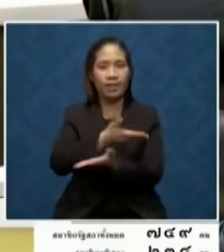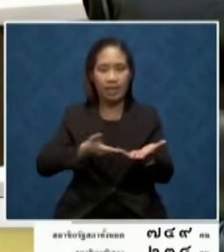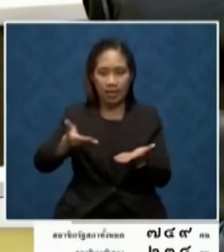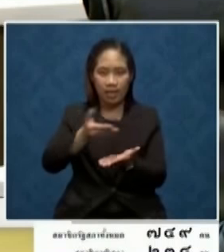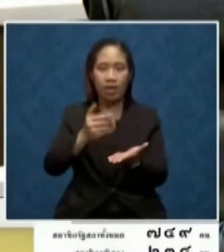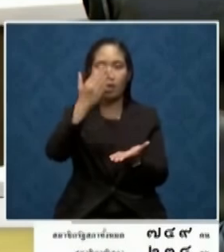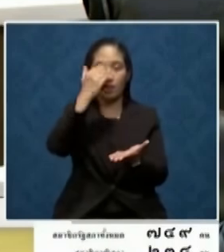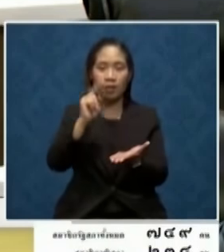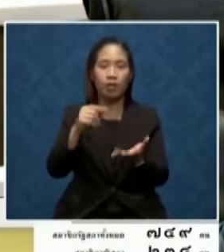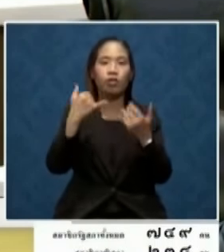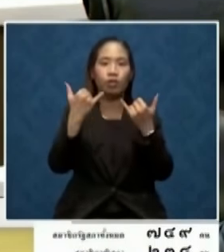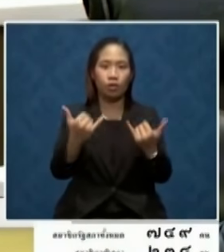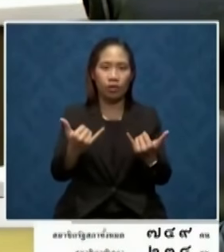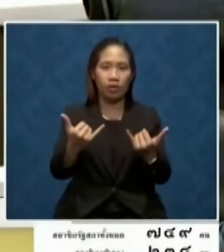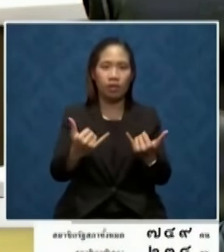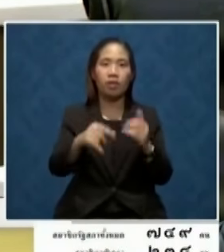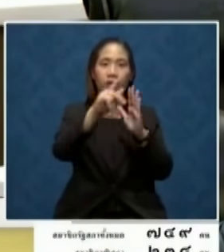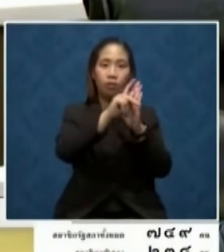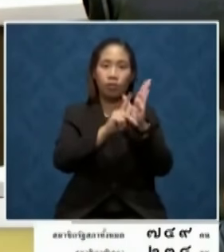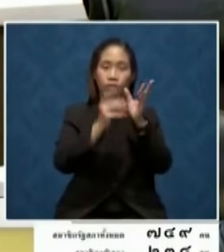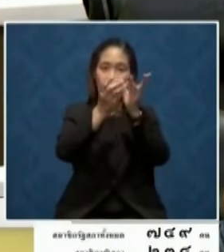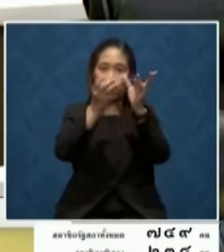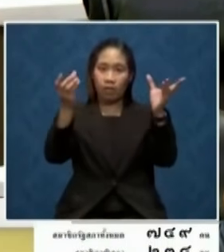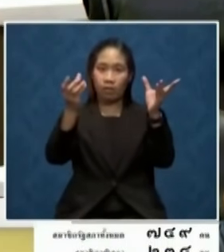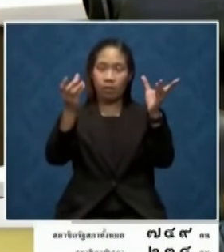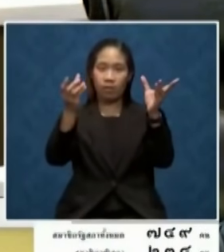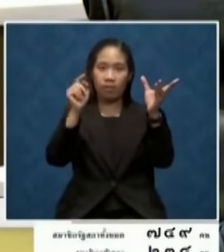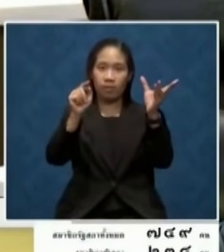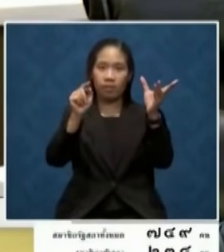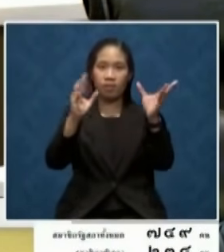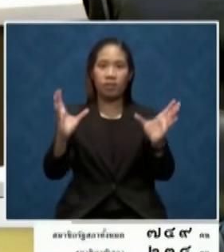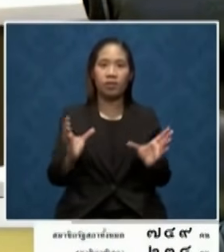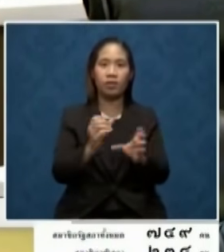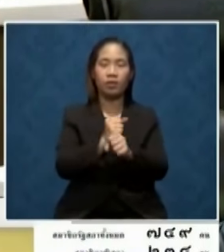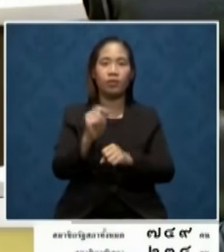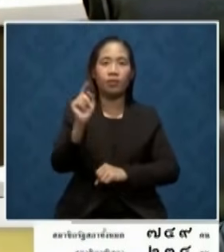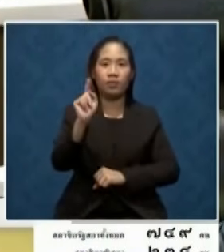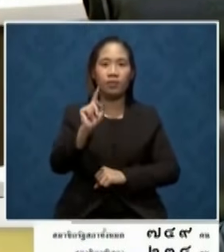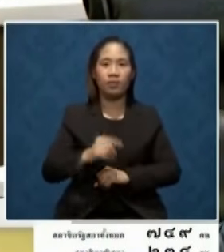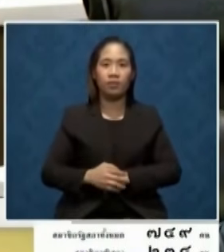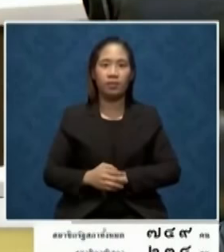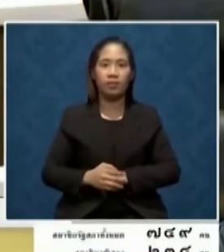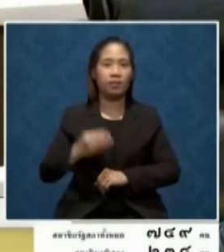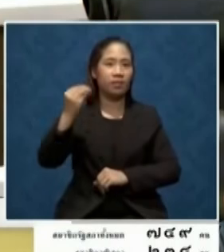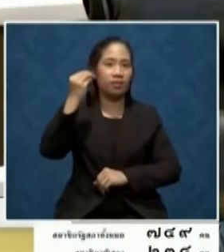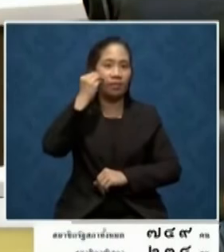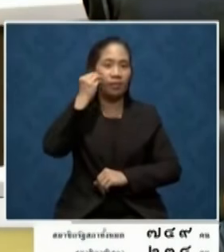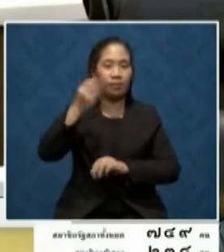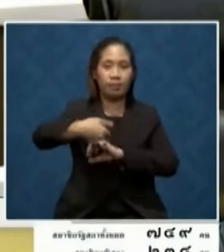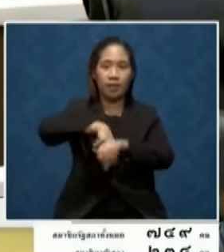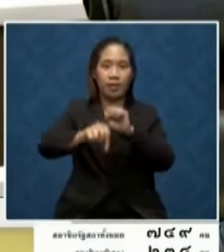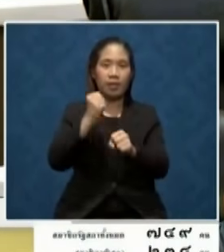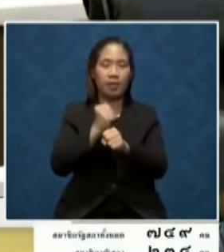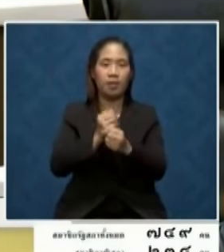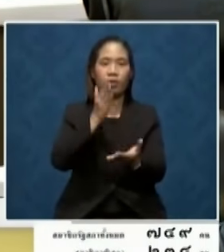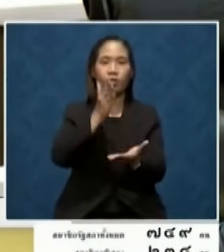แล้วยังไงก็ไม่เลือกคุณพิธาลิ้มเจริญรัตน์เห็นข่าวจากในไลน์ส่งเข้ามาปั๊บแกลุกขึ้นแล้วก็ประกาศเลยคว